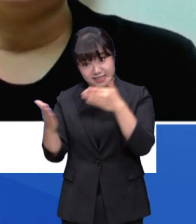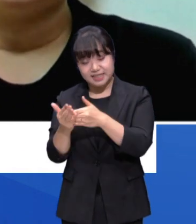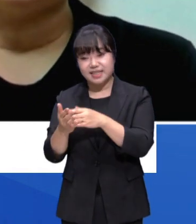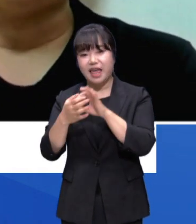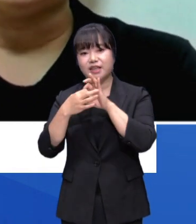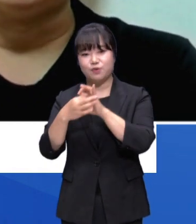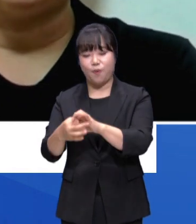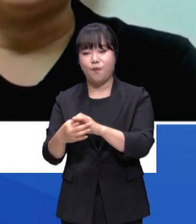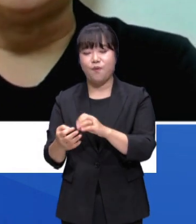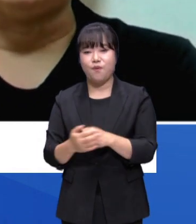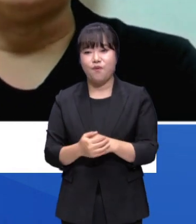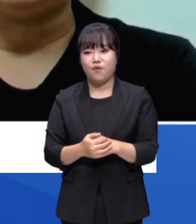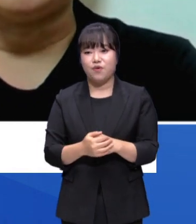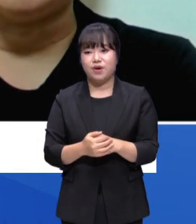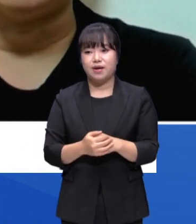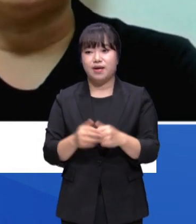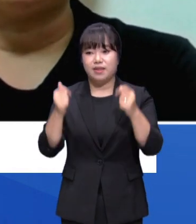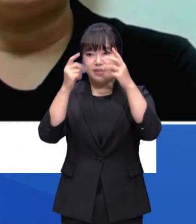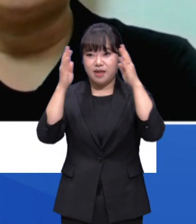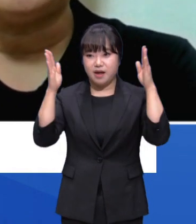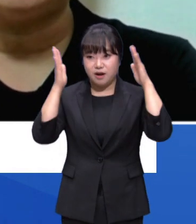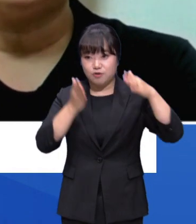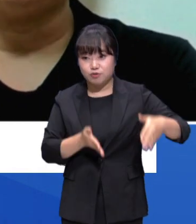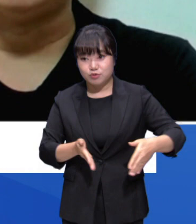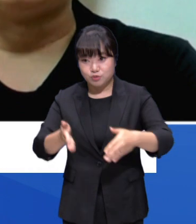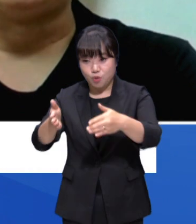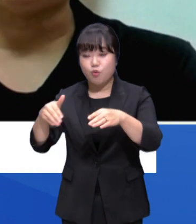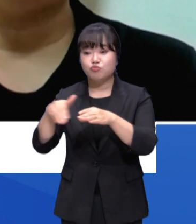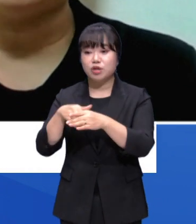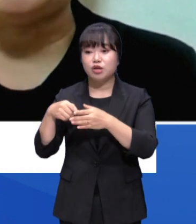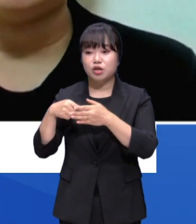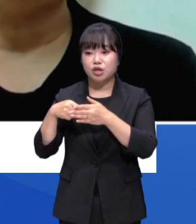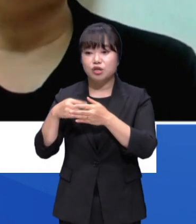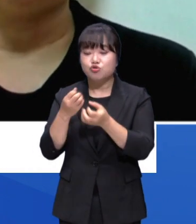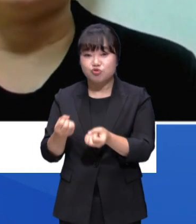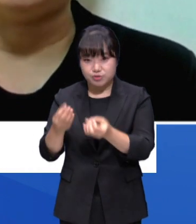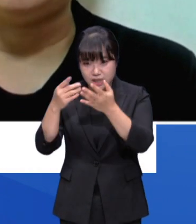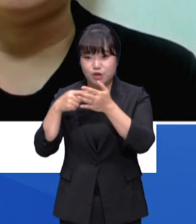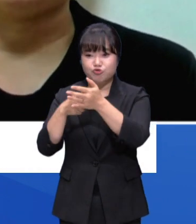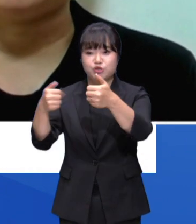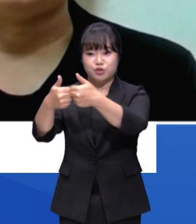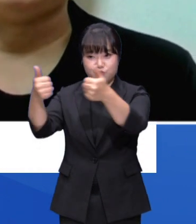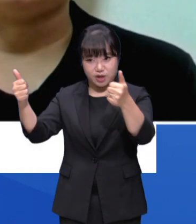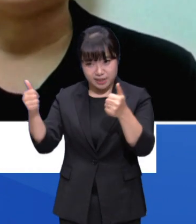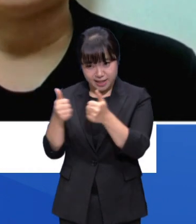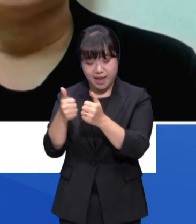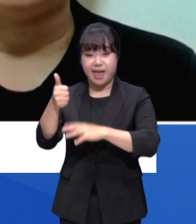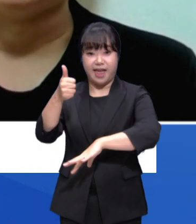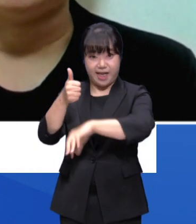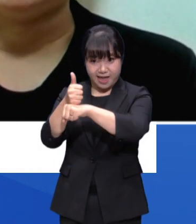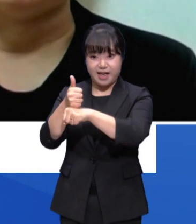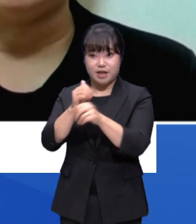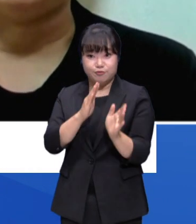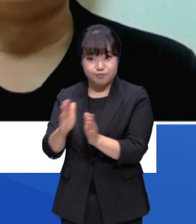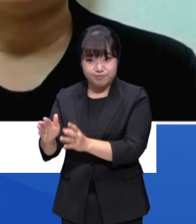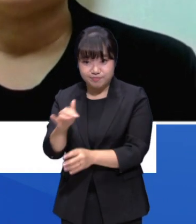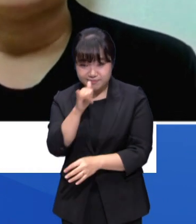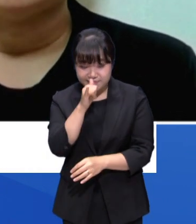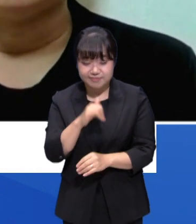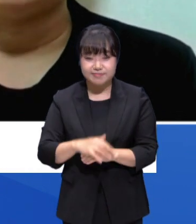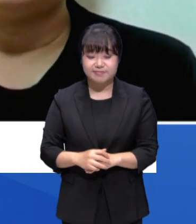예, 이 축제는 대학로 문화 추진 예, 문화축제 추진위원회의 주관으로 예, 진행이